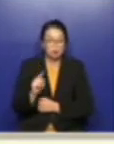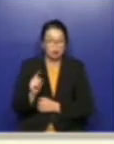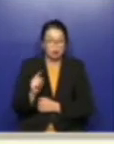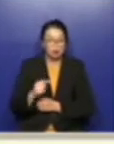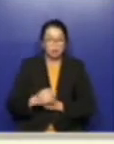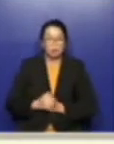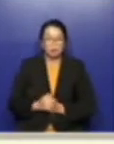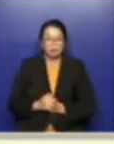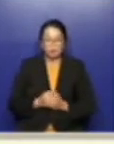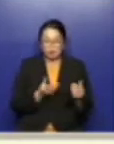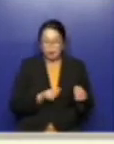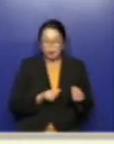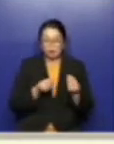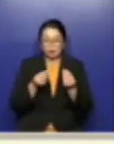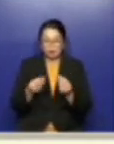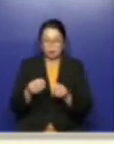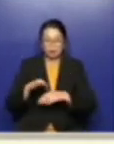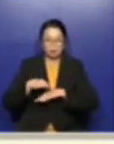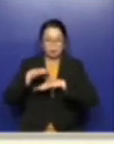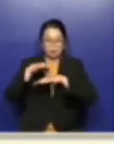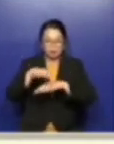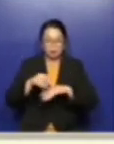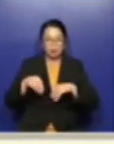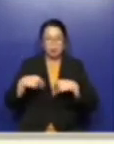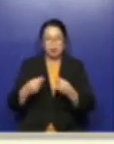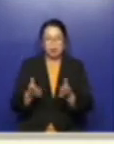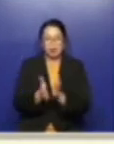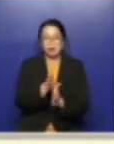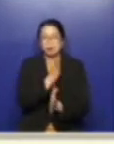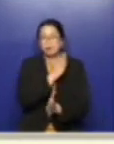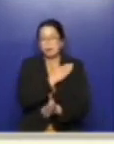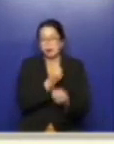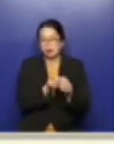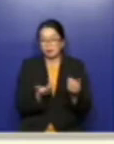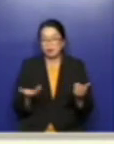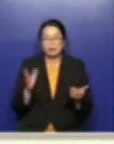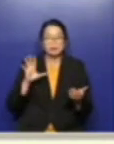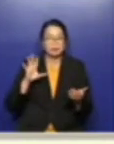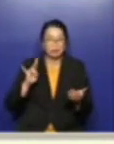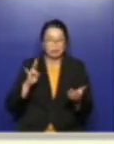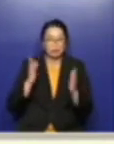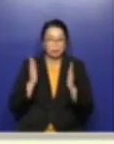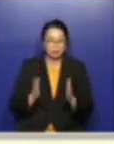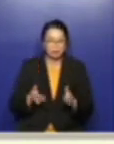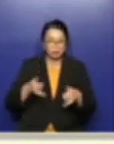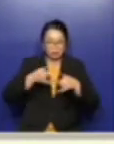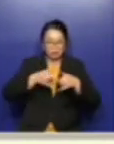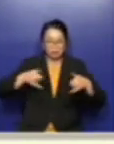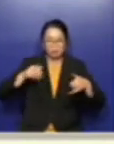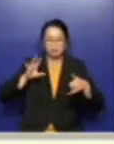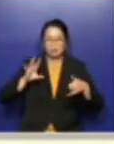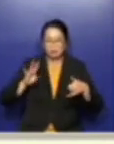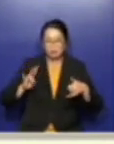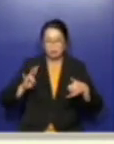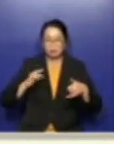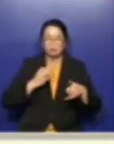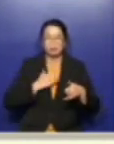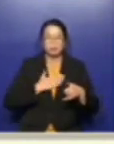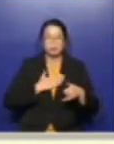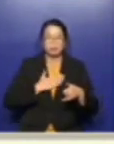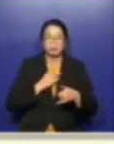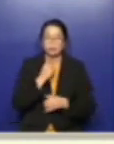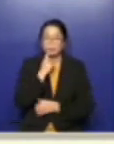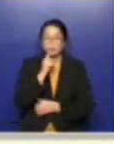การคืนสมณะเพศให้แก่พระทั้งเจ็ดรูปเนี่ยเป็นอย่างไรนะครับผมเรียนอย่างนี้นะครับอย่างที่